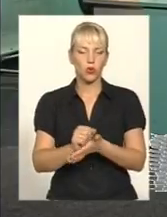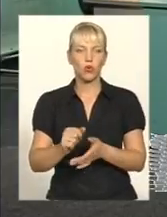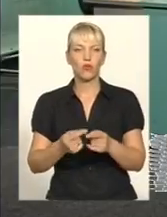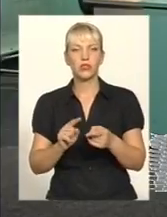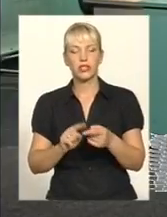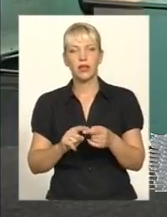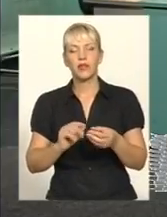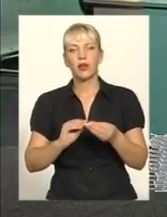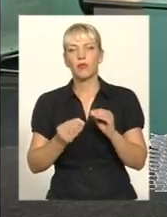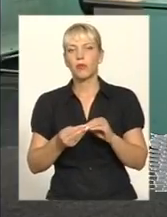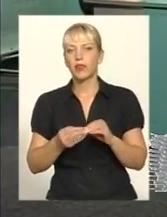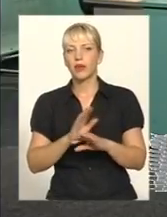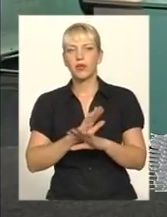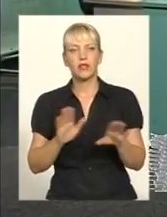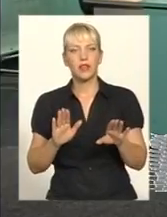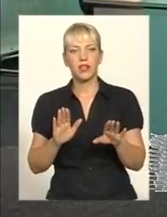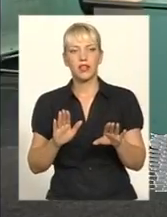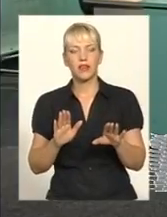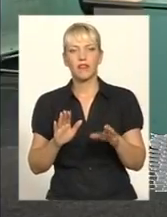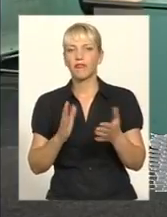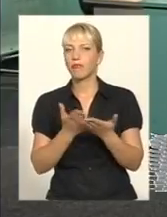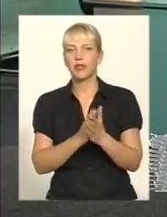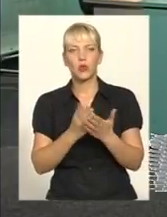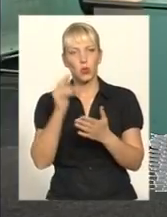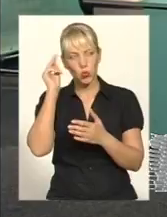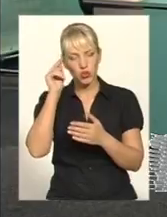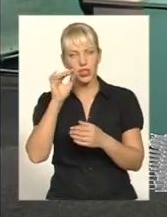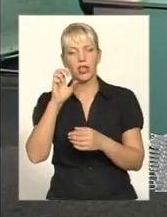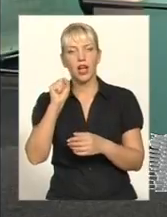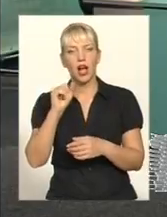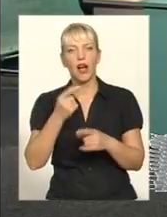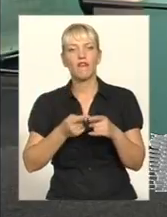часу була величезна. Ні, проблема тут якраз не в підручниках, а в тому